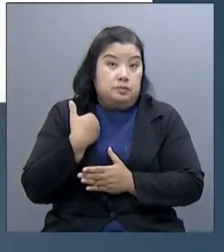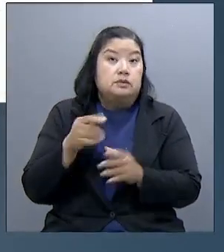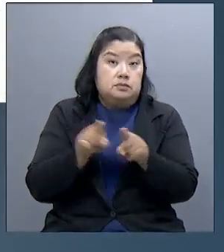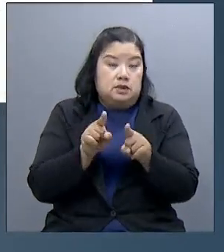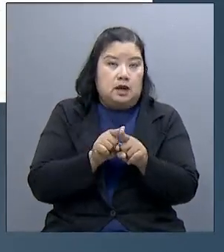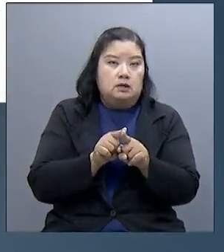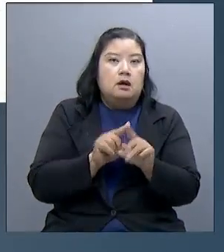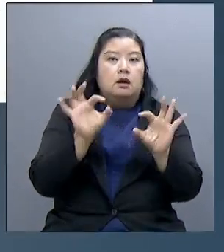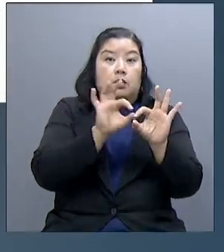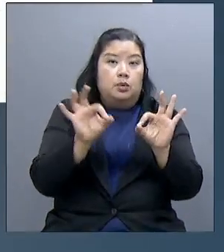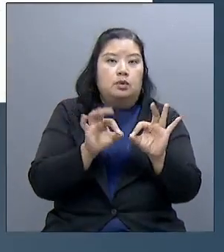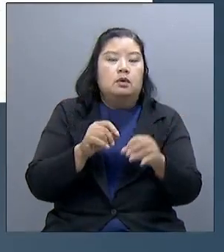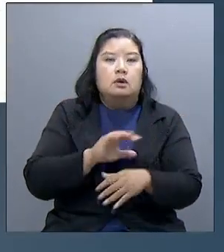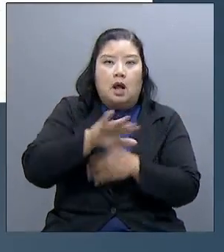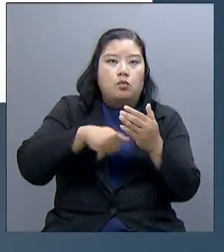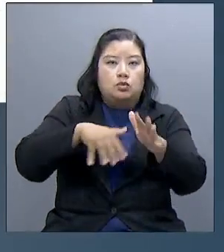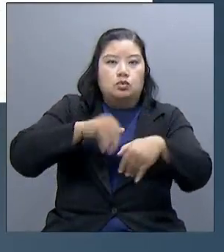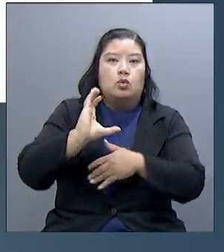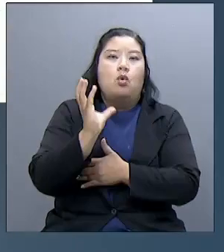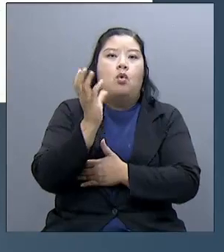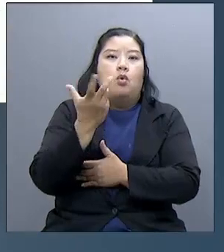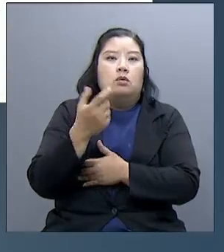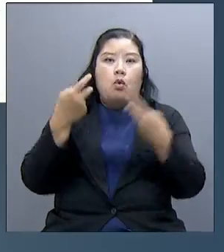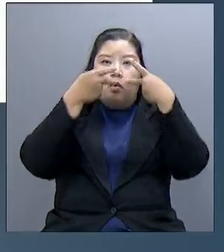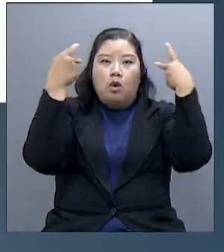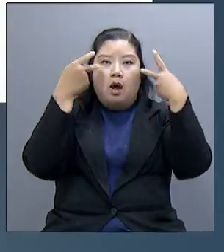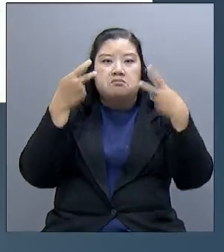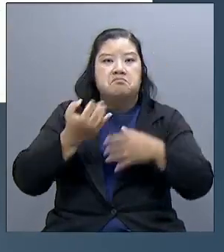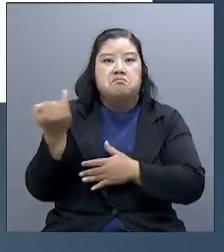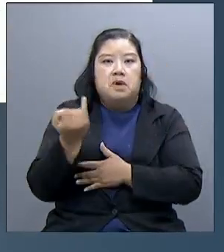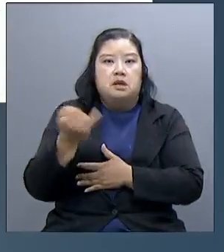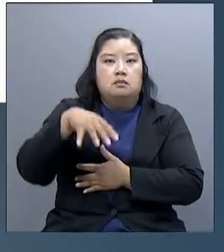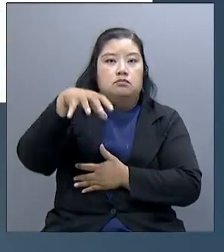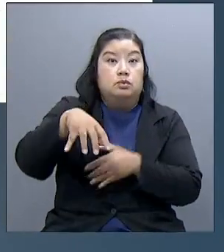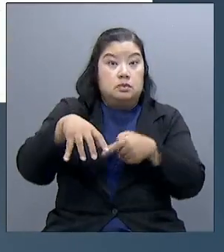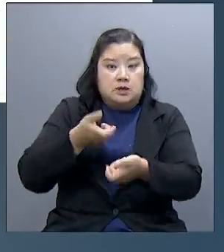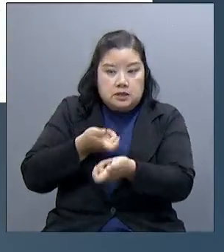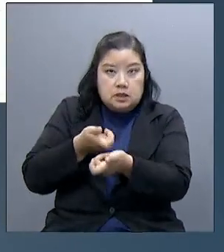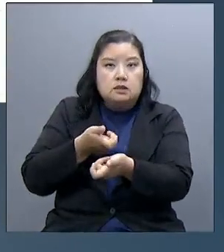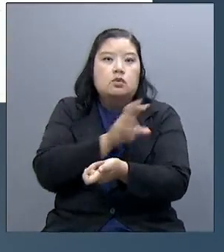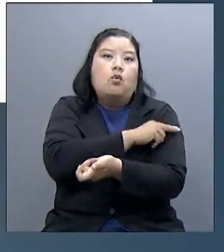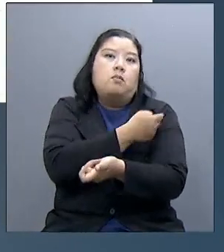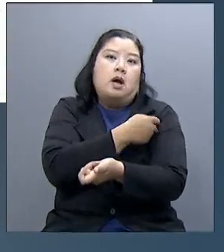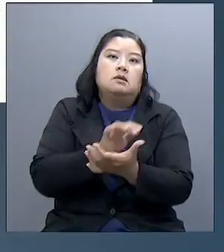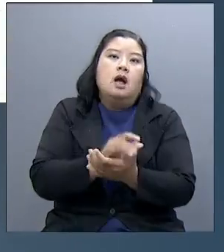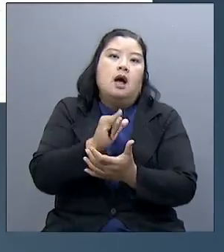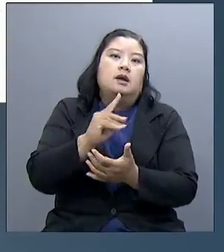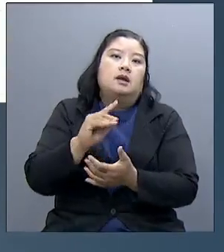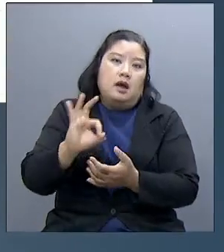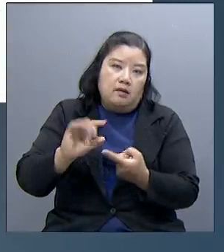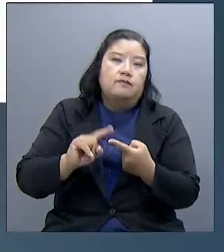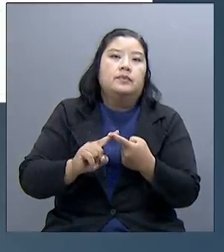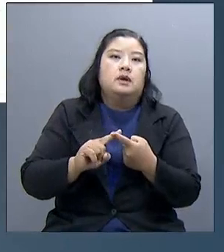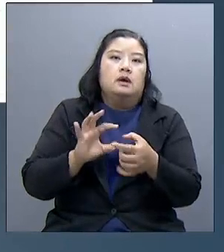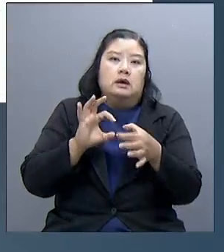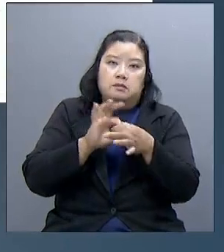X ว่าคนทั้งโลกควรจะรู้ว่าผู้ก่อการร้ายที่กระทำป่าเถื่อนต่อโรงพยาบาลในกาซาไม่ใช่ IDF หรือว่ากองกำลังของอิส